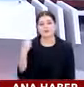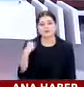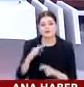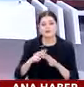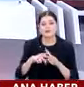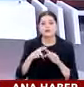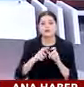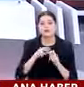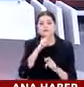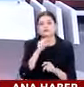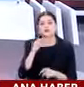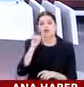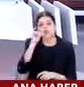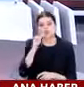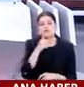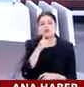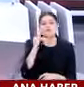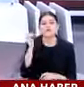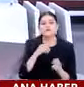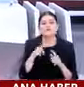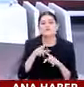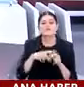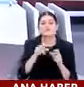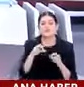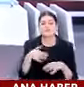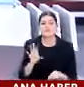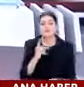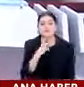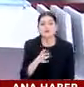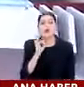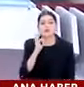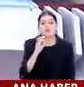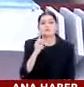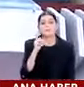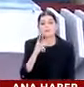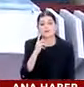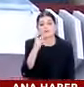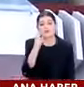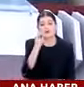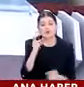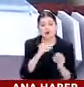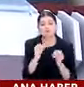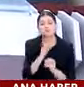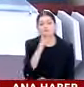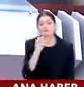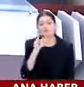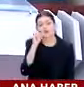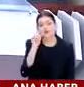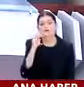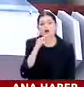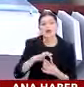atan adam bir İtalyan faşist olması önemli değil önemli bir Ee parametre Ortaya koymuş O yüzden